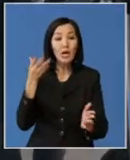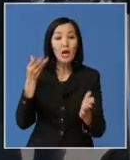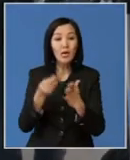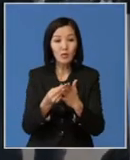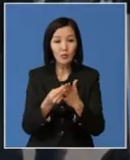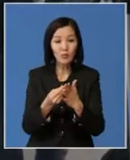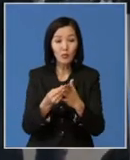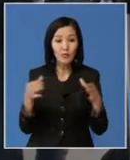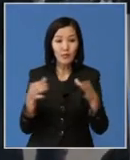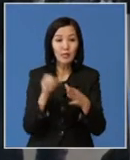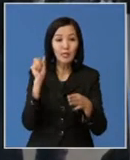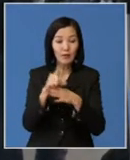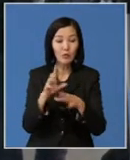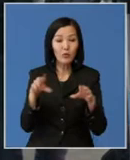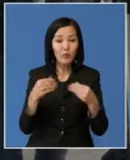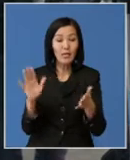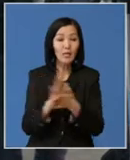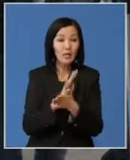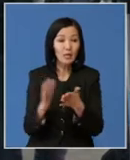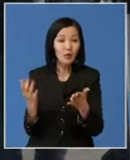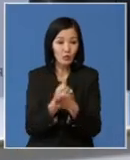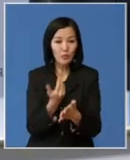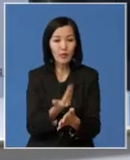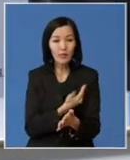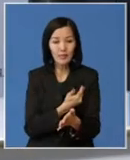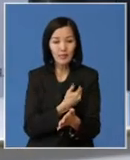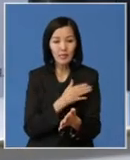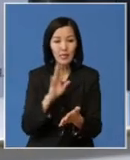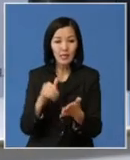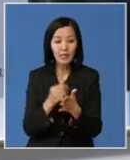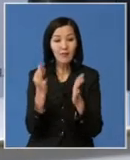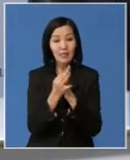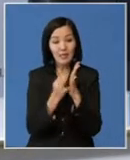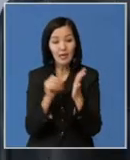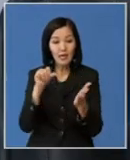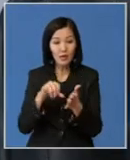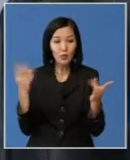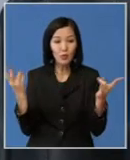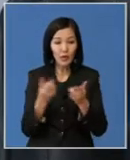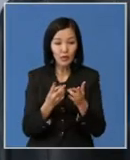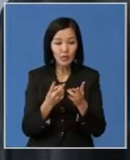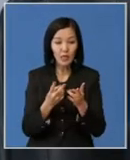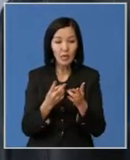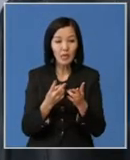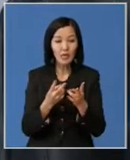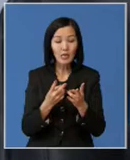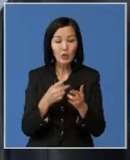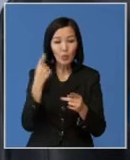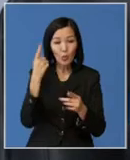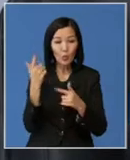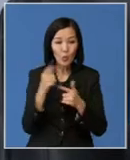тапсыра аласыз. Егер грант ұтып алғыңыз келсе, маусымдағы негізгі сынаққа қатысуға да болады. Мұның бәрі оқушының эмоционалдық